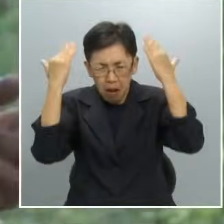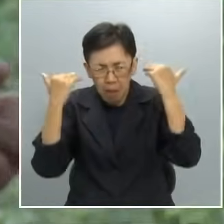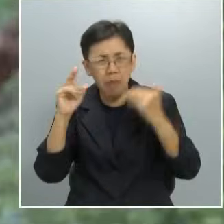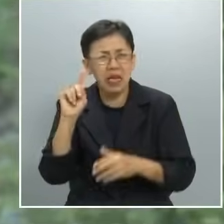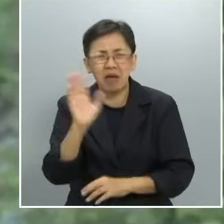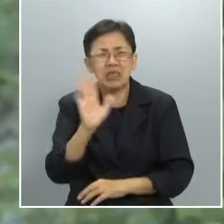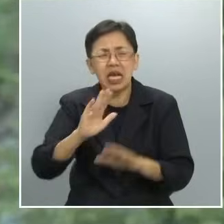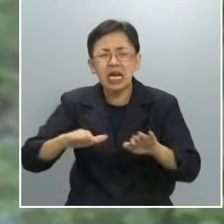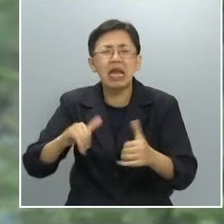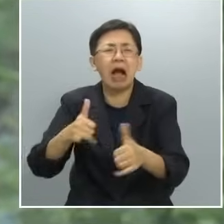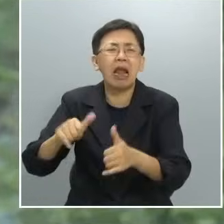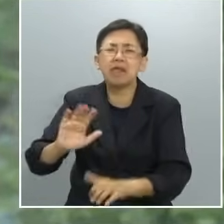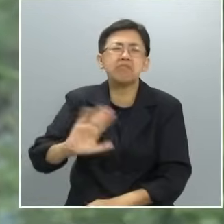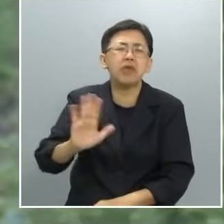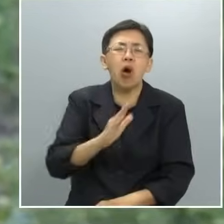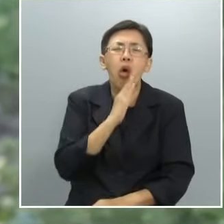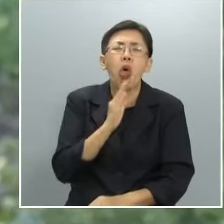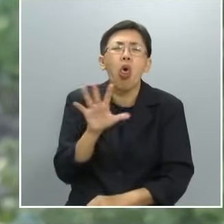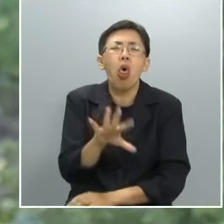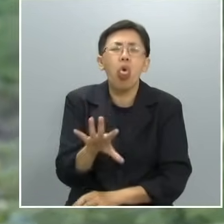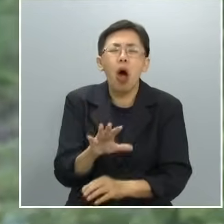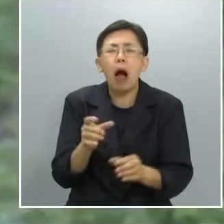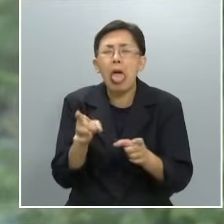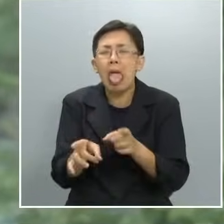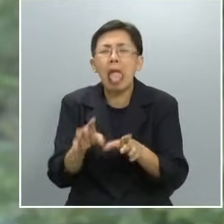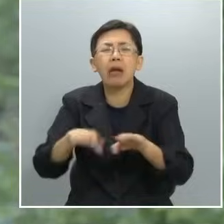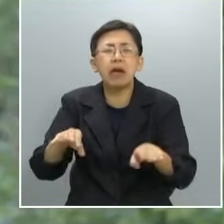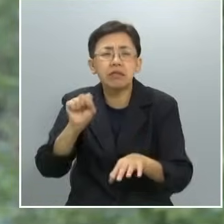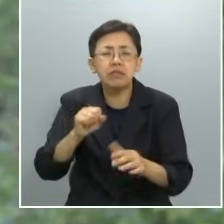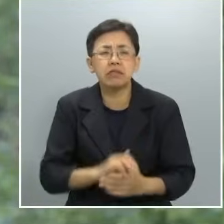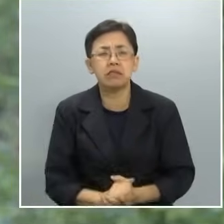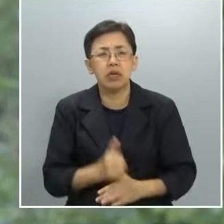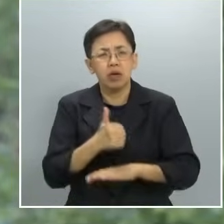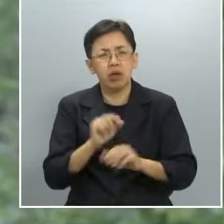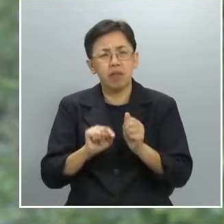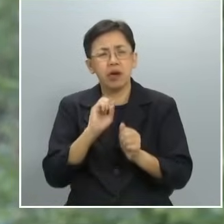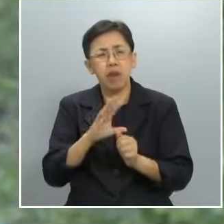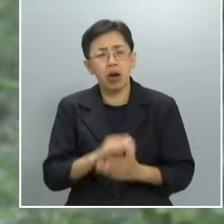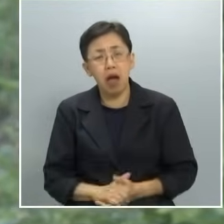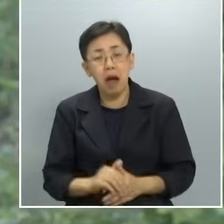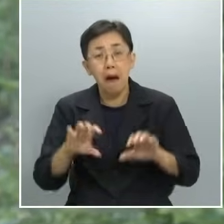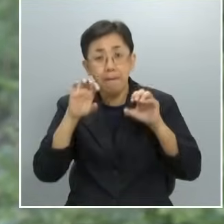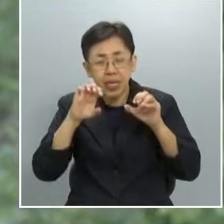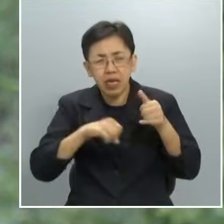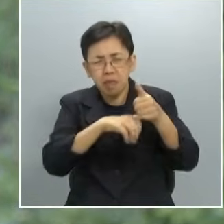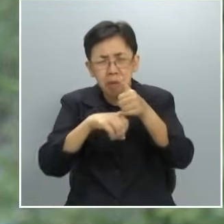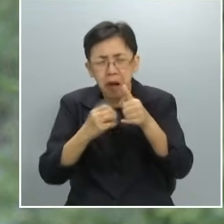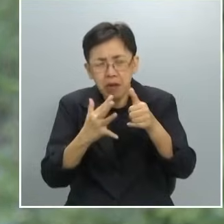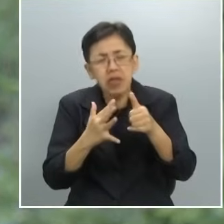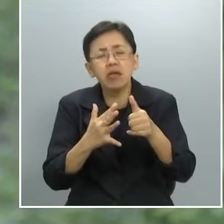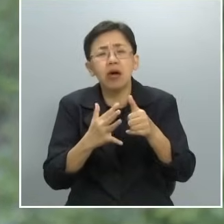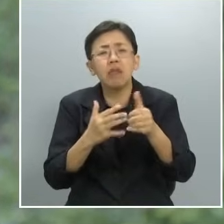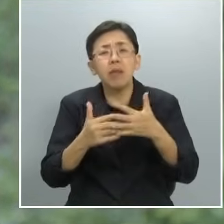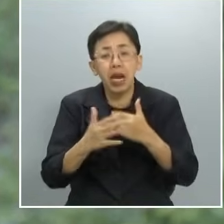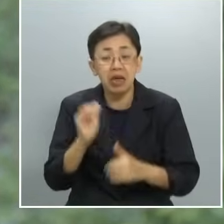ของเด็กเล่นเอามาหลอกเด็กหรือเปล่า ค่ะ คือนายอำเภอบอกว่าไม่มีกระสือก็เป็นเรื่องของนายอำเภอไม่เชื่อนายอำเภออย่าล